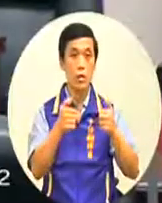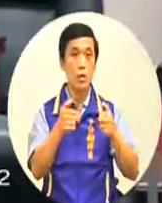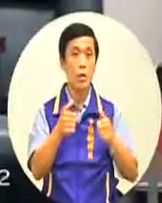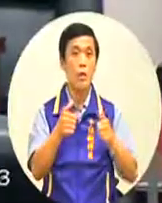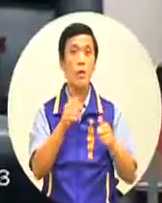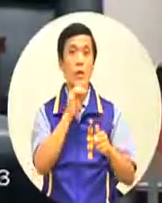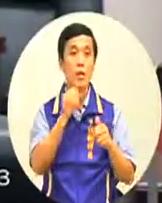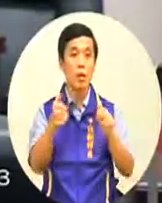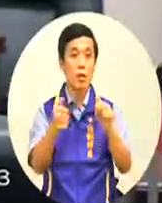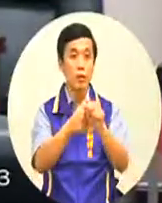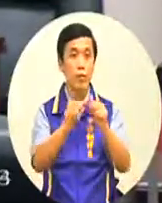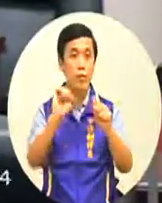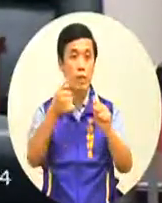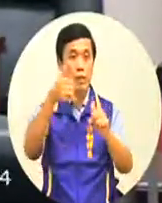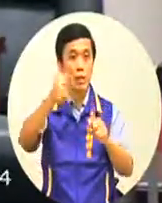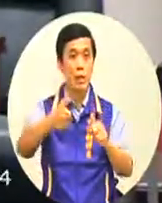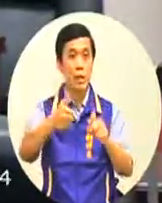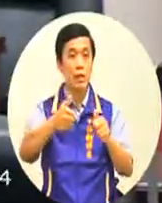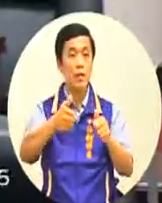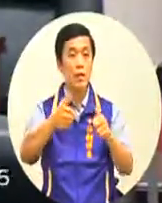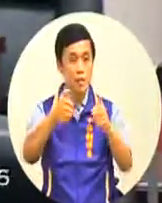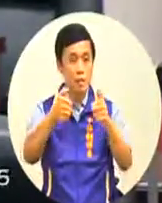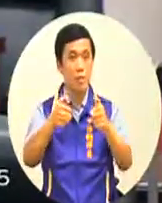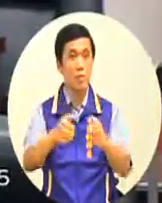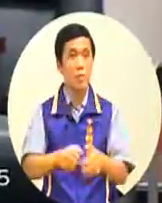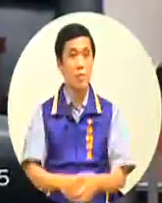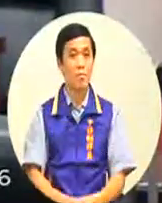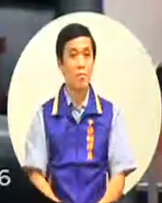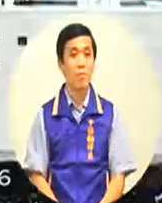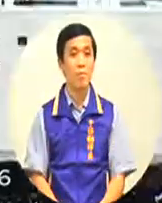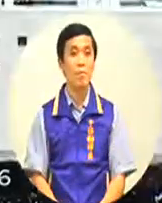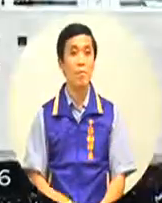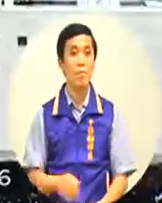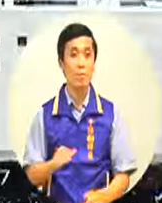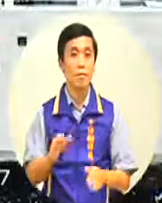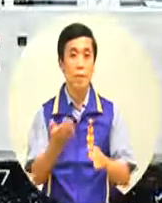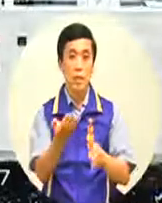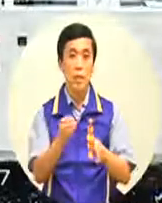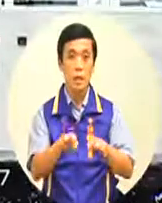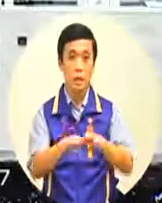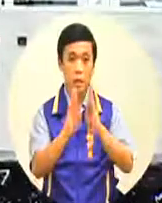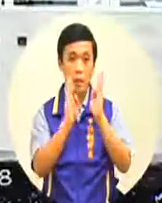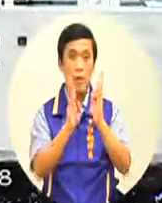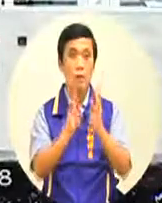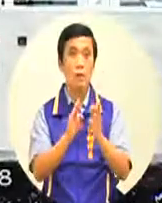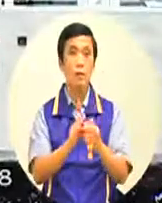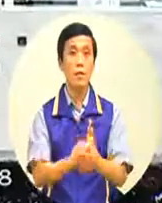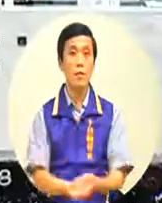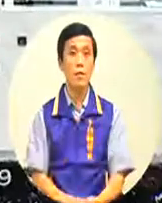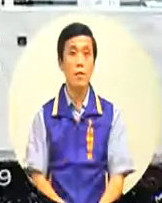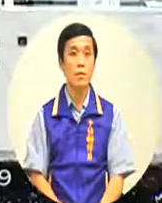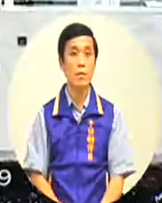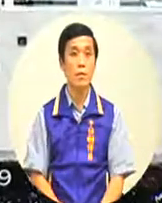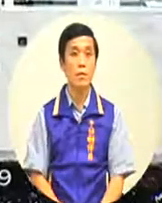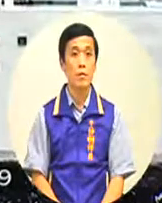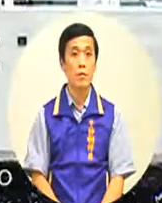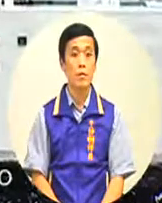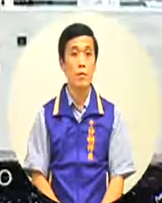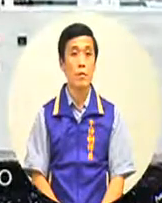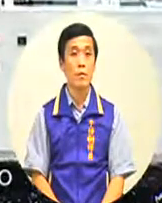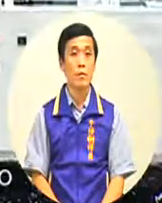长，讲唔对唔对啦。 所以一开始就把你看小了呀，越讲越严